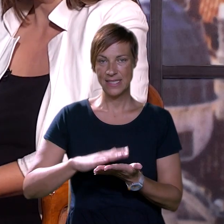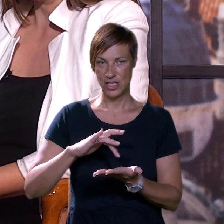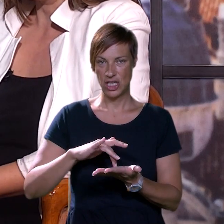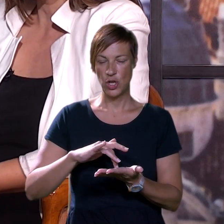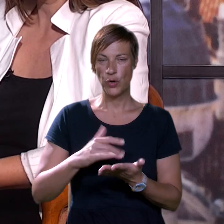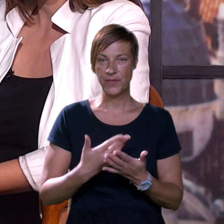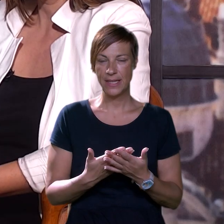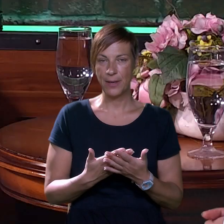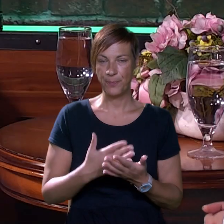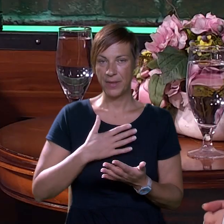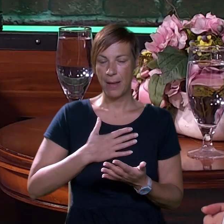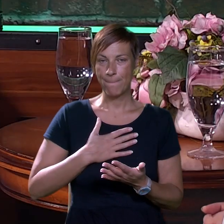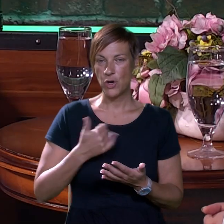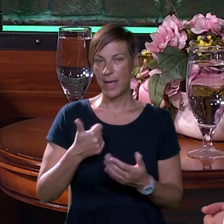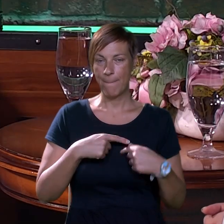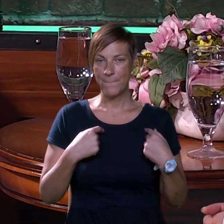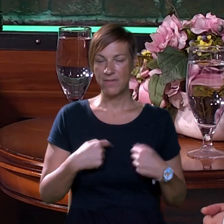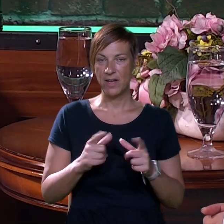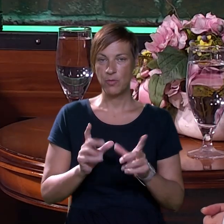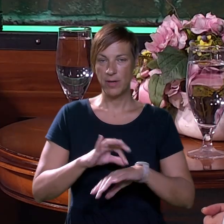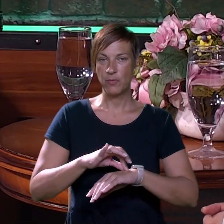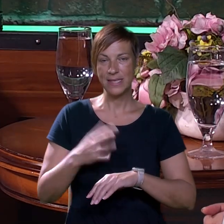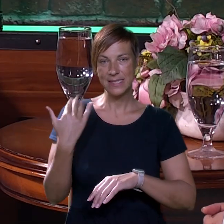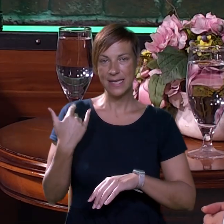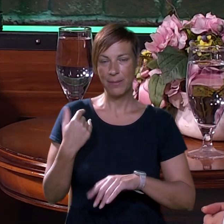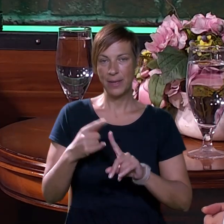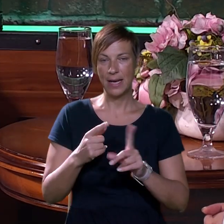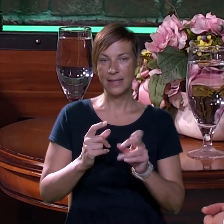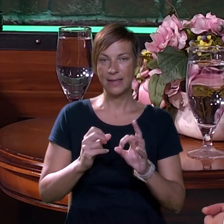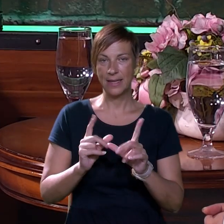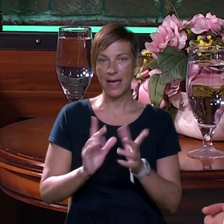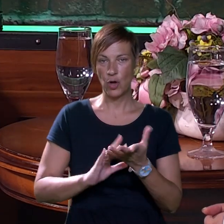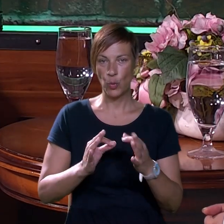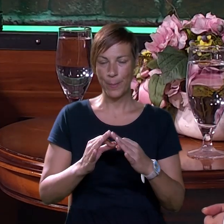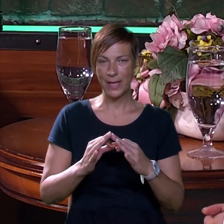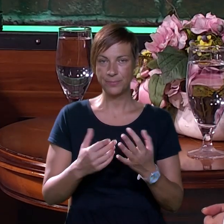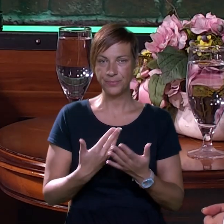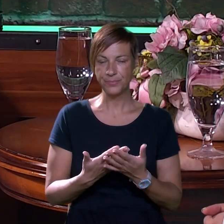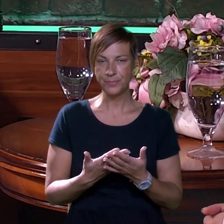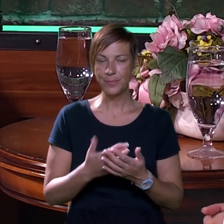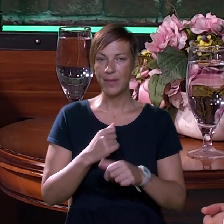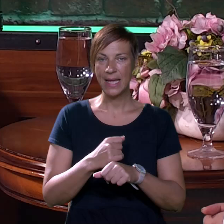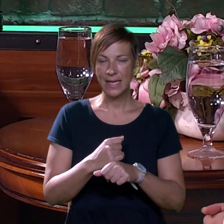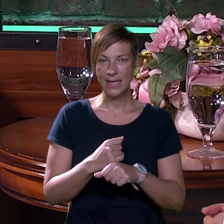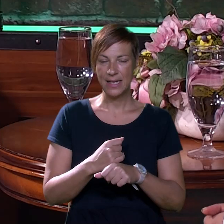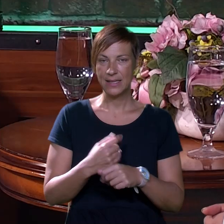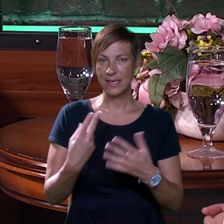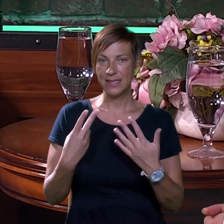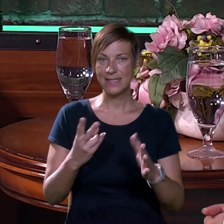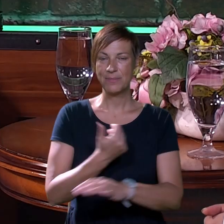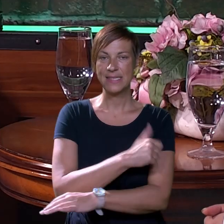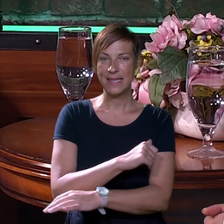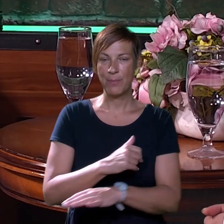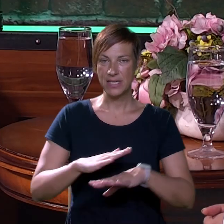zadržali ovdje? Pa moja prva ljubav u medicini je bila trauma, ortopedija. Radila sam